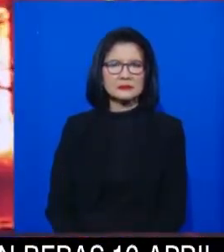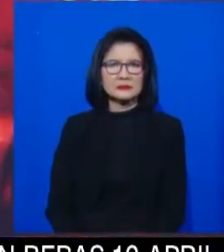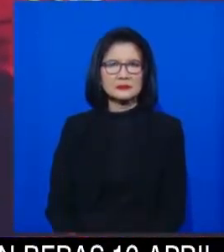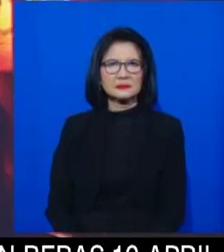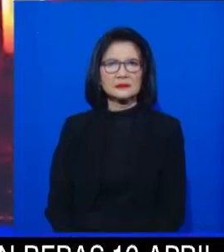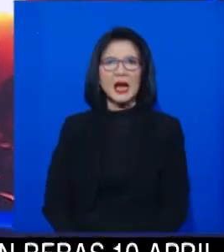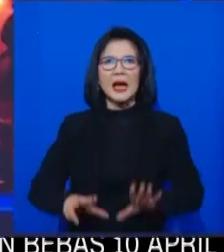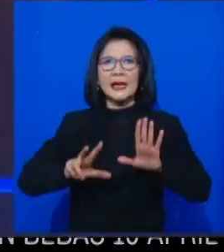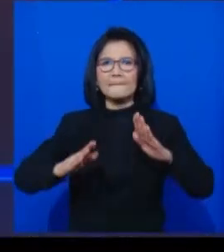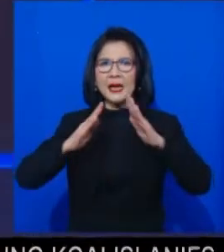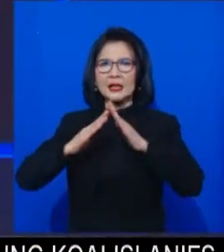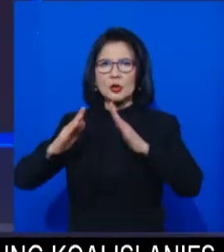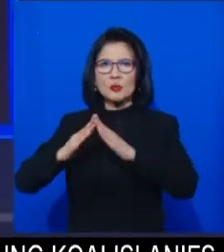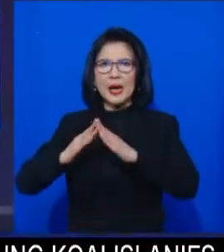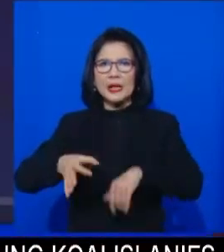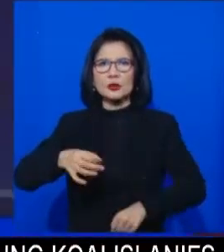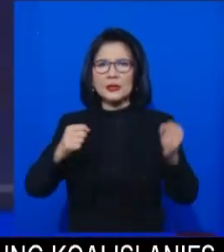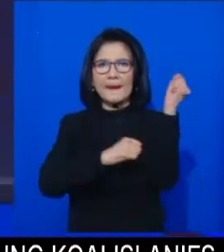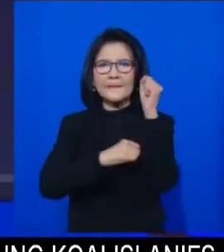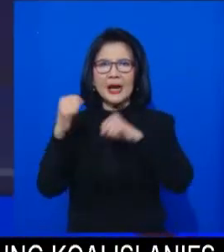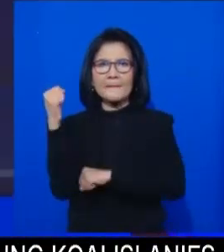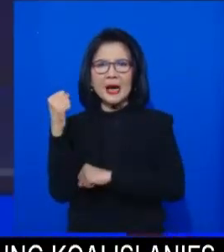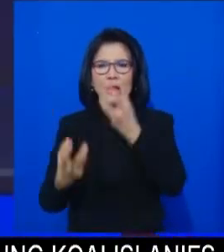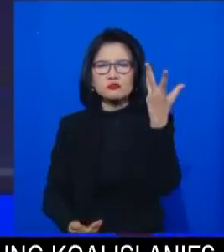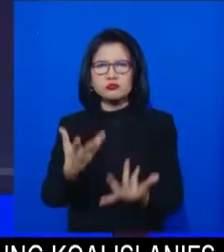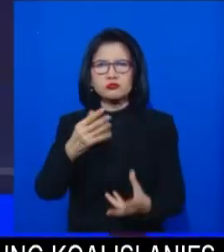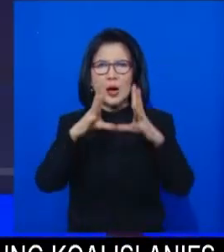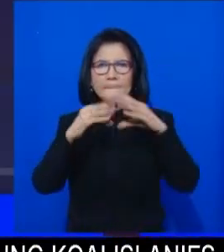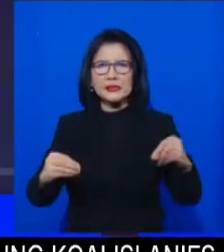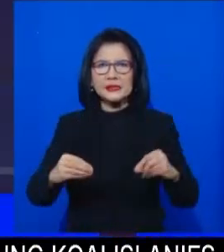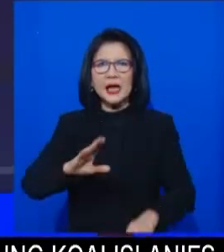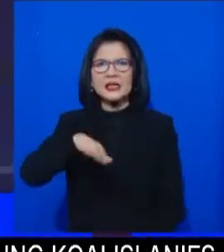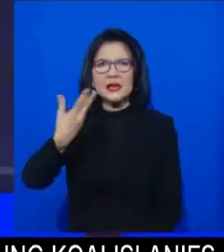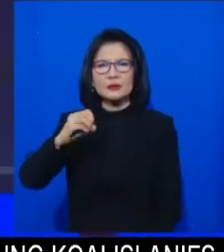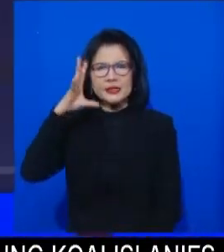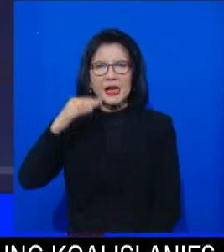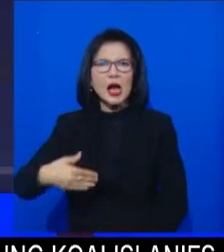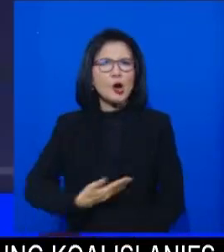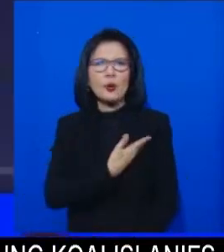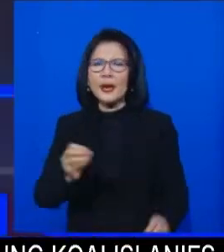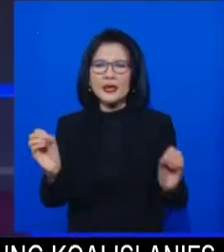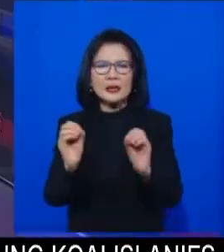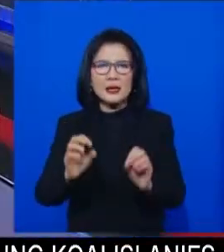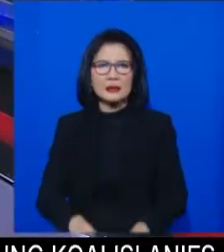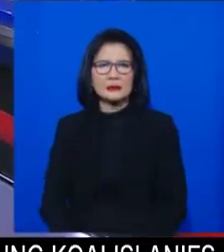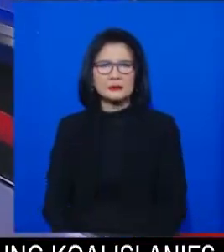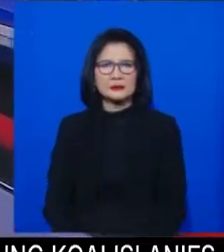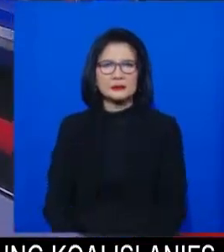Berikutnya, 8 rumah semi permanen di Palembang, Sumatera Selatan ludes terbakar Sabtu siang. Tidak ada korban jiwa dalam peristiwa ini.